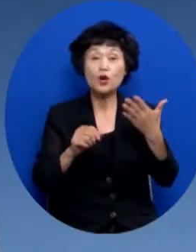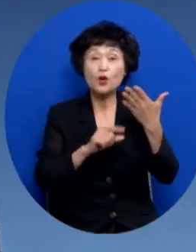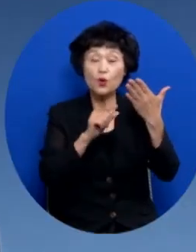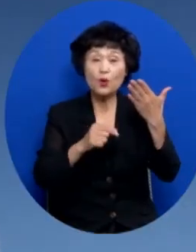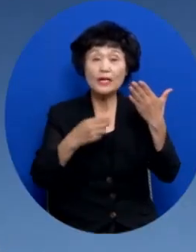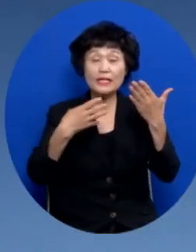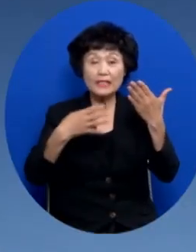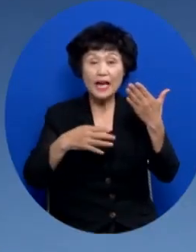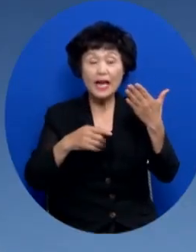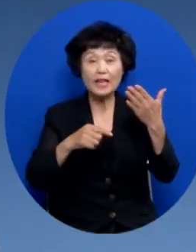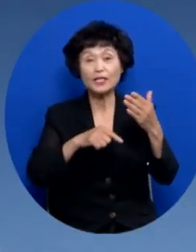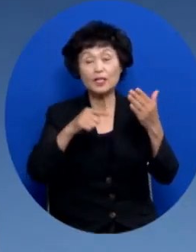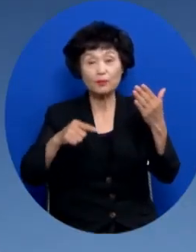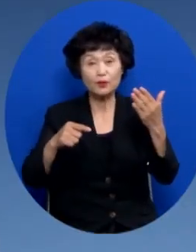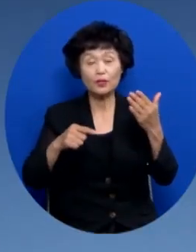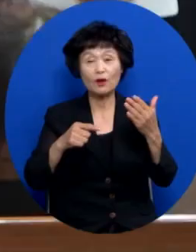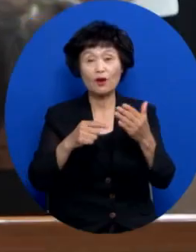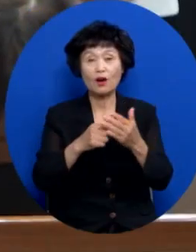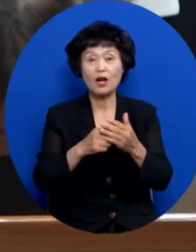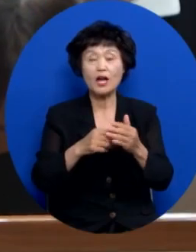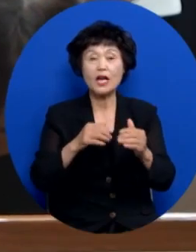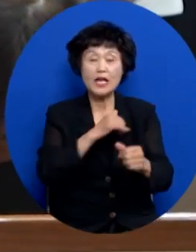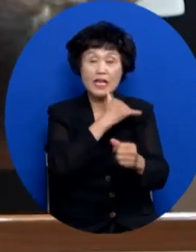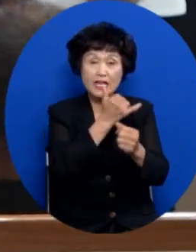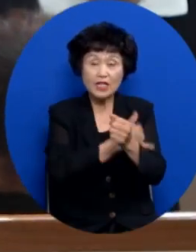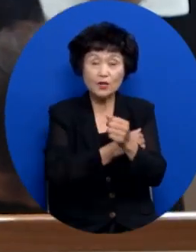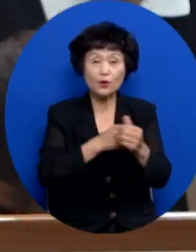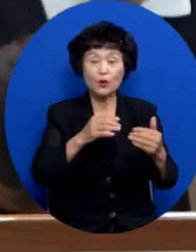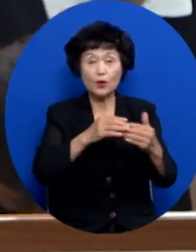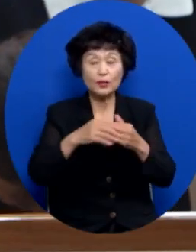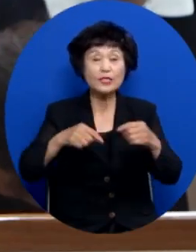9월 4일부터 호남지역 인권지도사 양성과정 교육계획도 밝혔습니다.